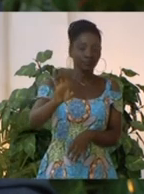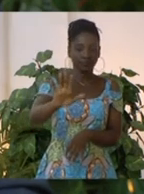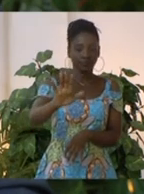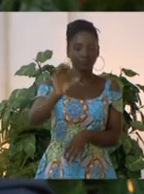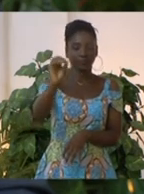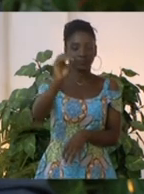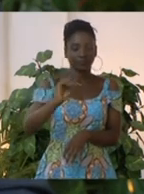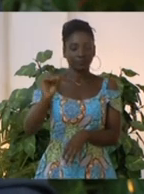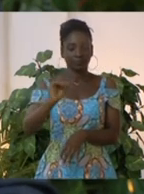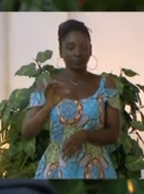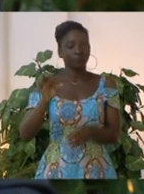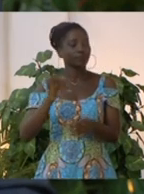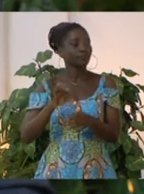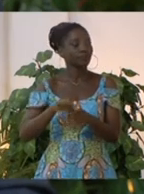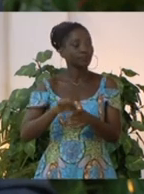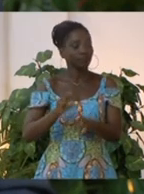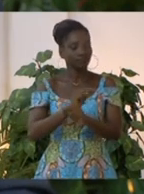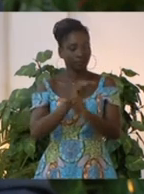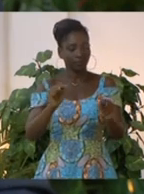Bulletin nul,